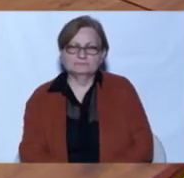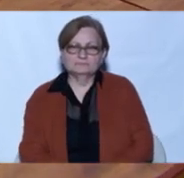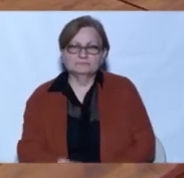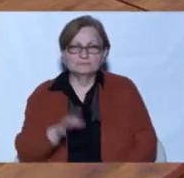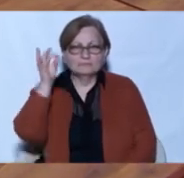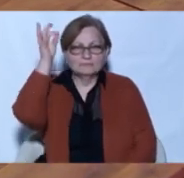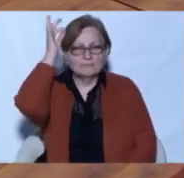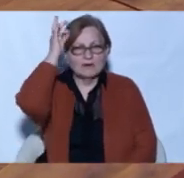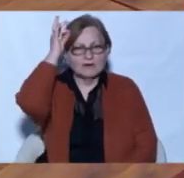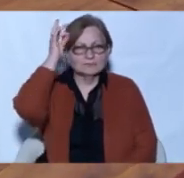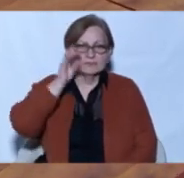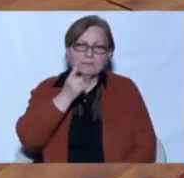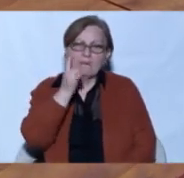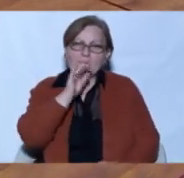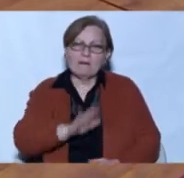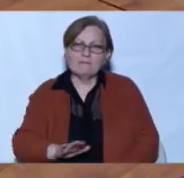მახსენებს ბავშვობას.